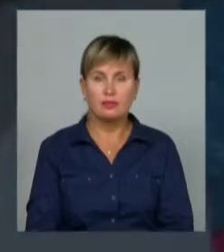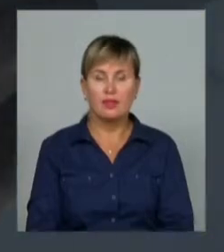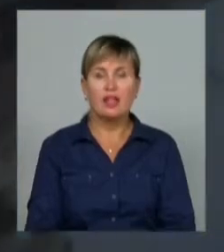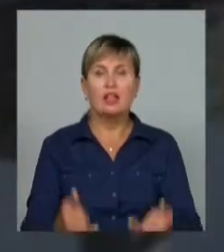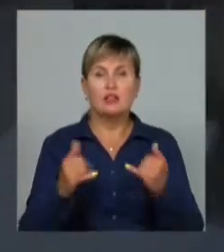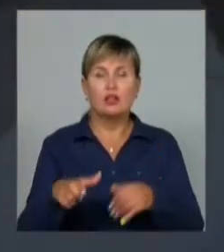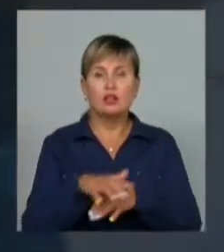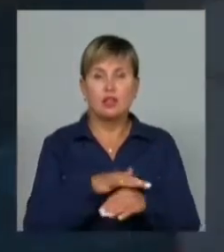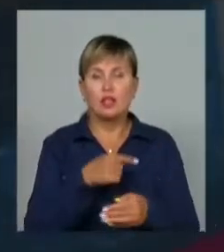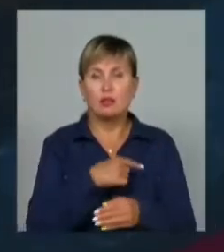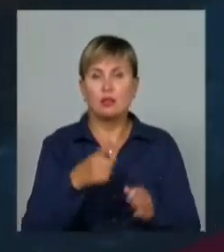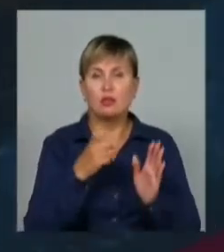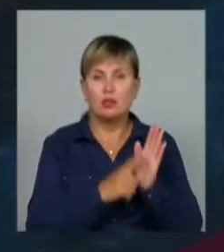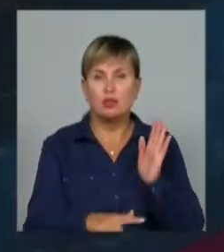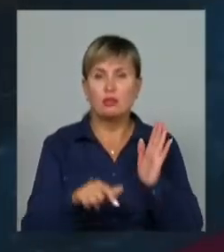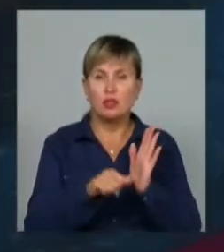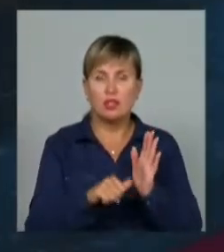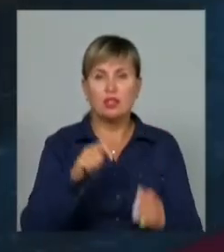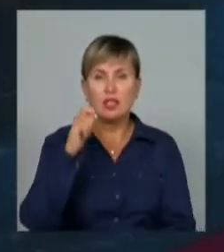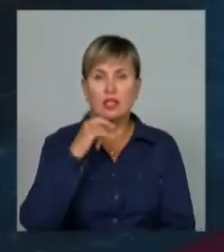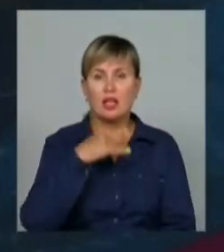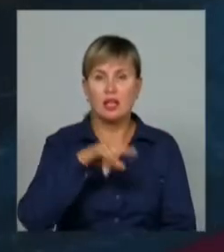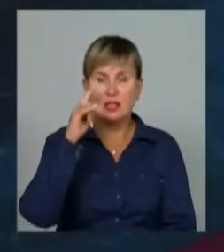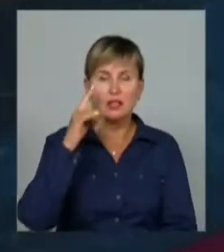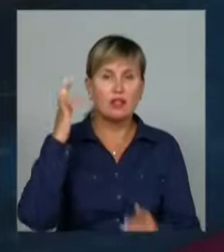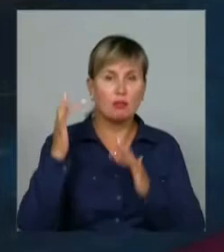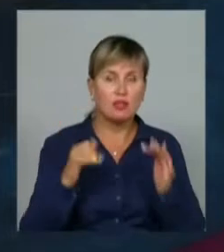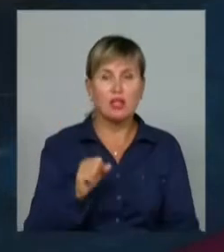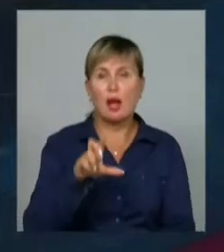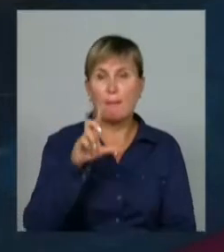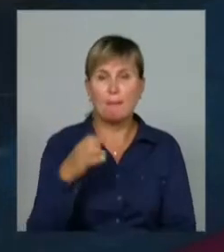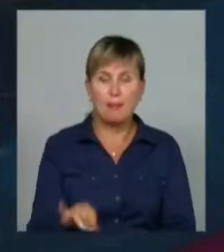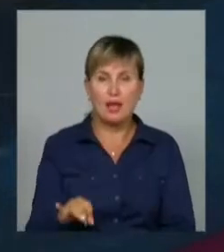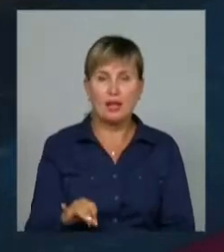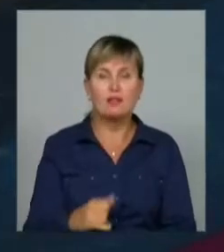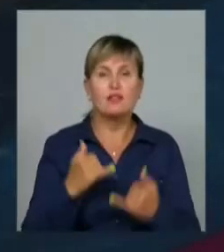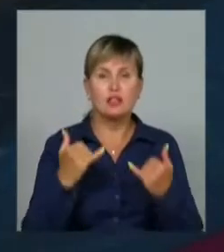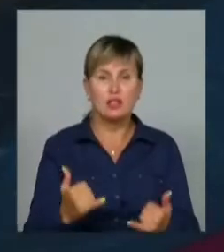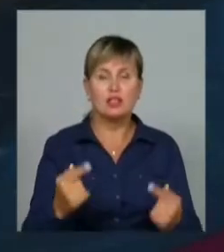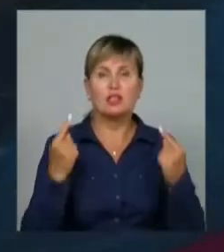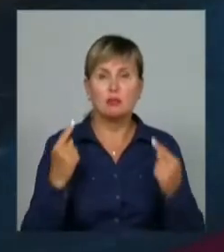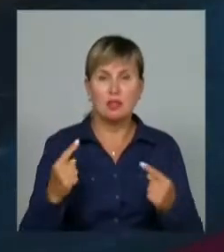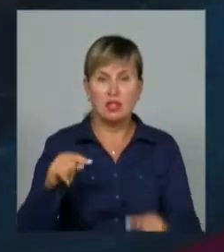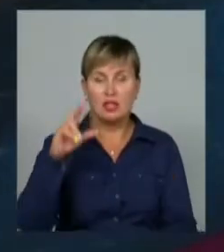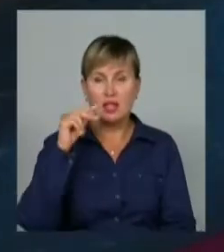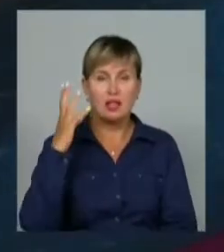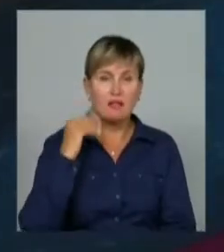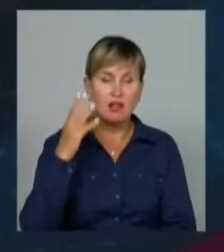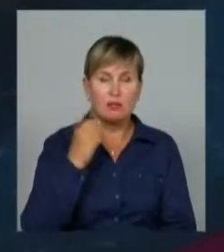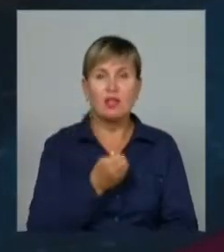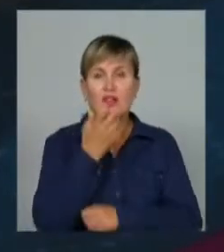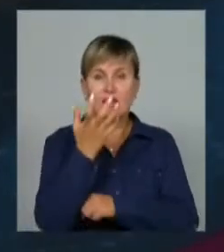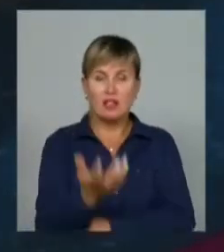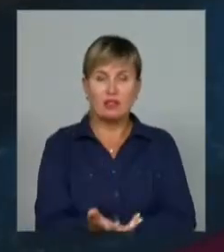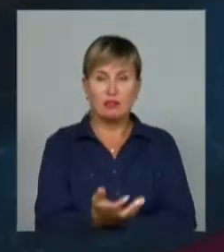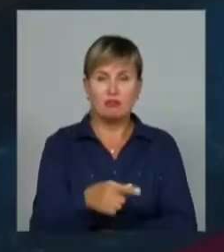Сегодня страна отмечает 176-летие казахского мыслителя Абая Кунанбаева. В честь знаменательной даты в Алматы возложили цветы